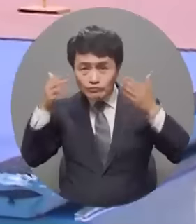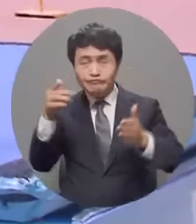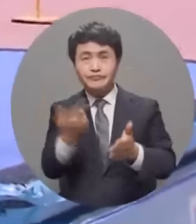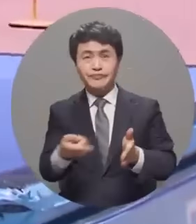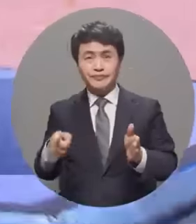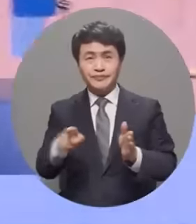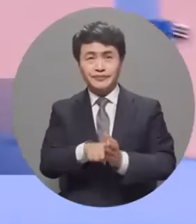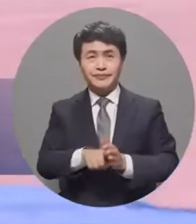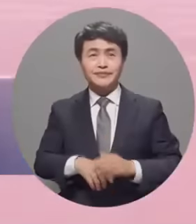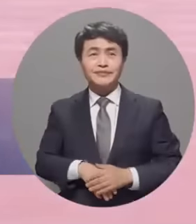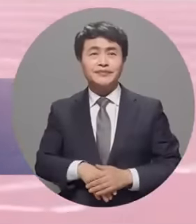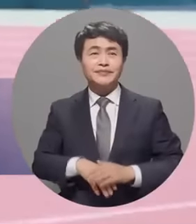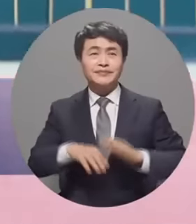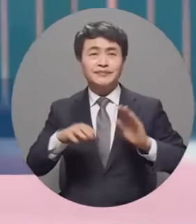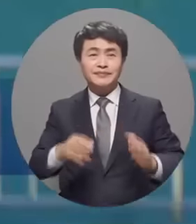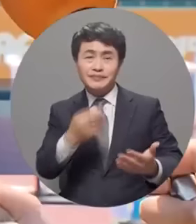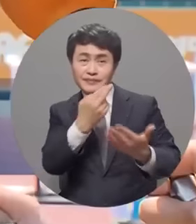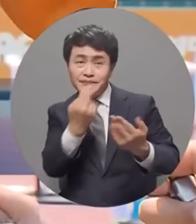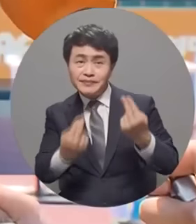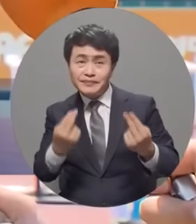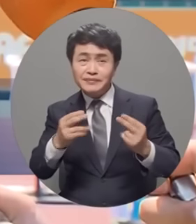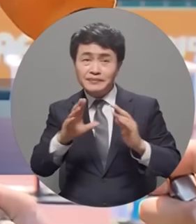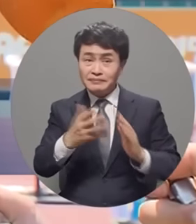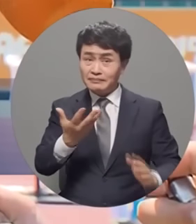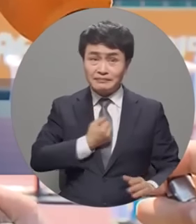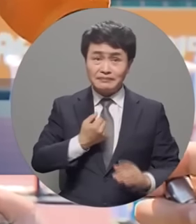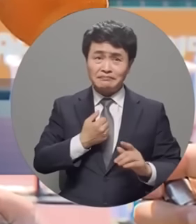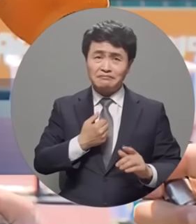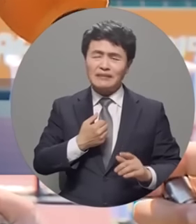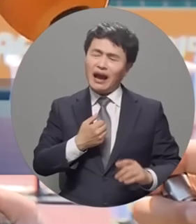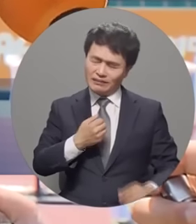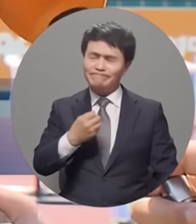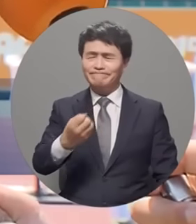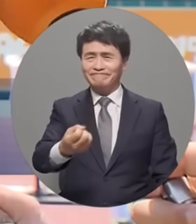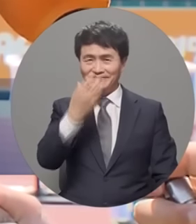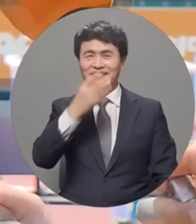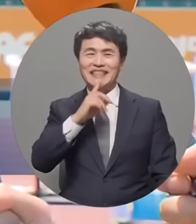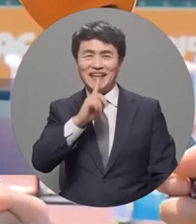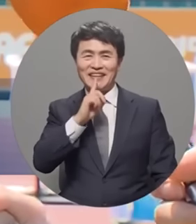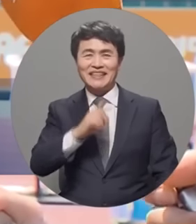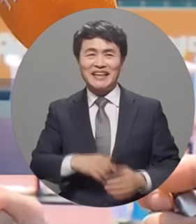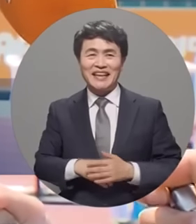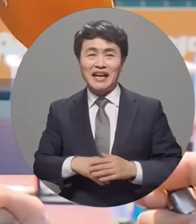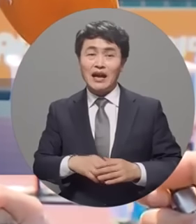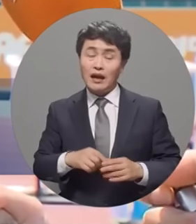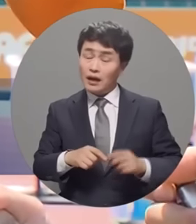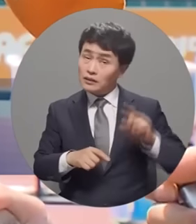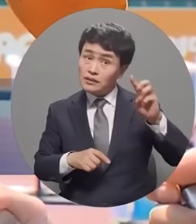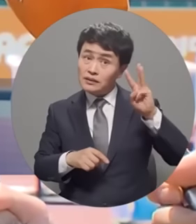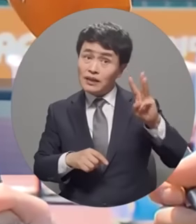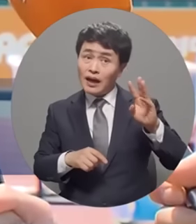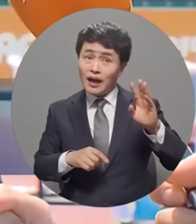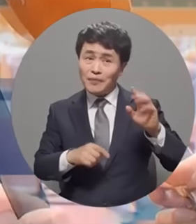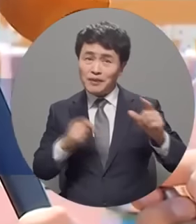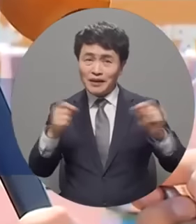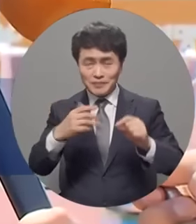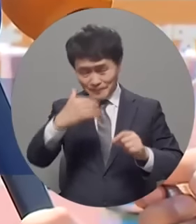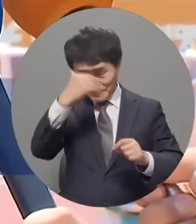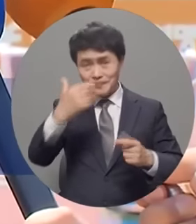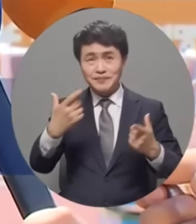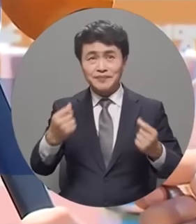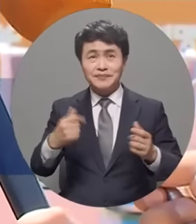거울 볼 때마다 놀라지는 않으세요? 그냥 못생겼다. 한 2, 3일에 간격을 한 번씩 자르는 것 같은데요.